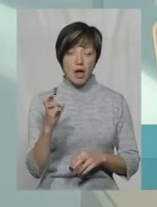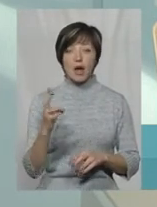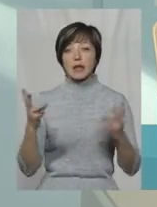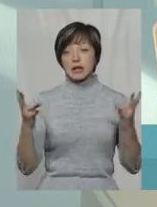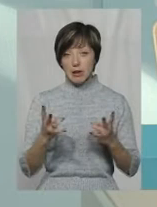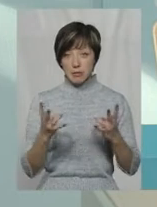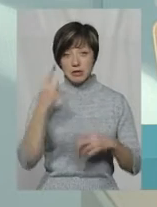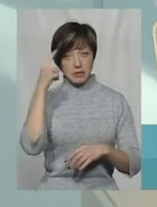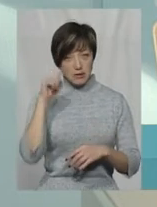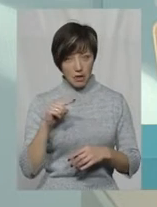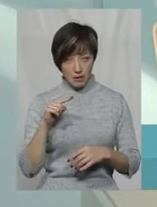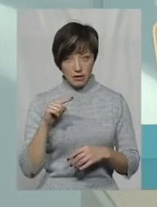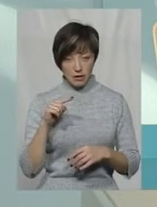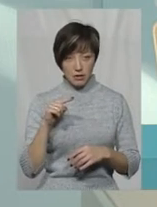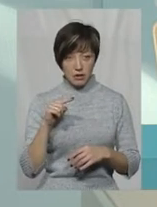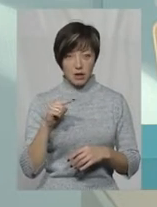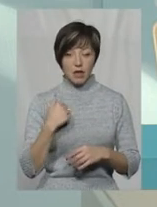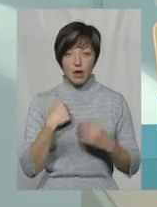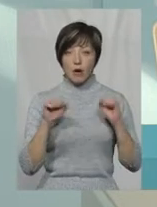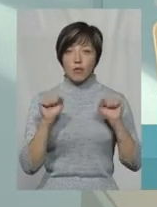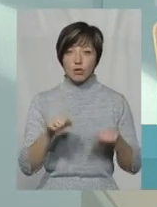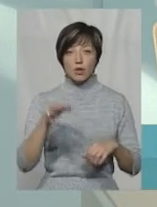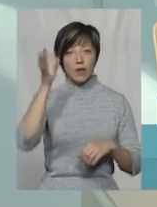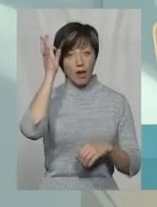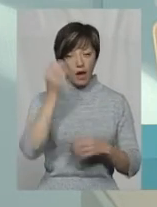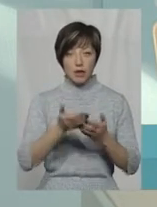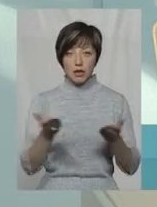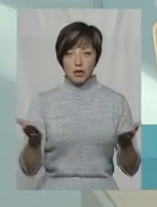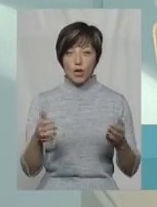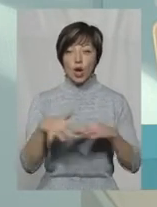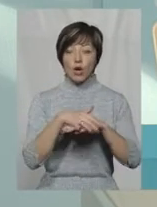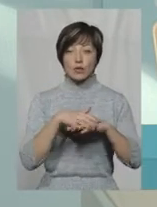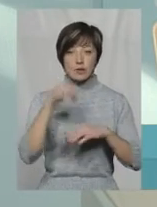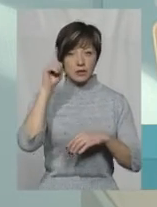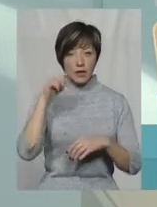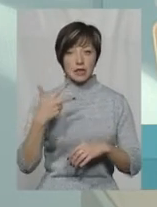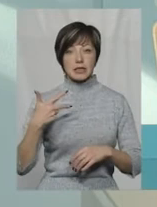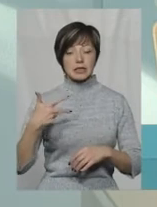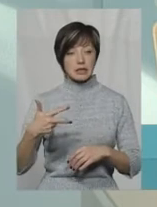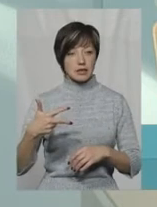треба знати, до речі, я можу вам нагадати, що людство знає 3